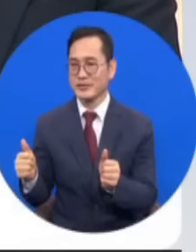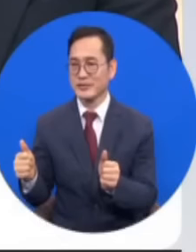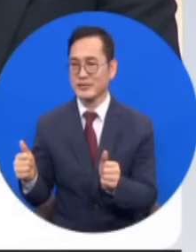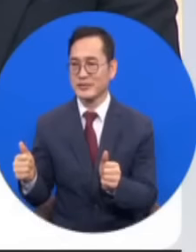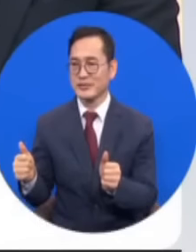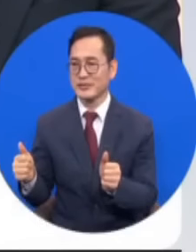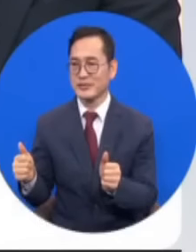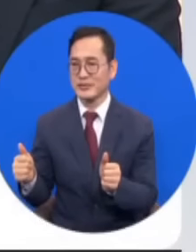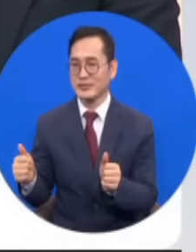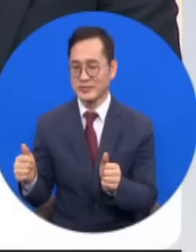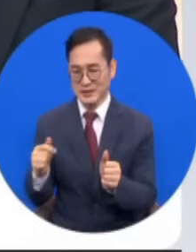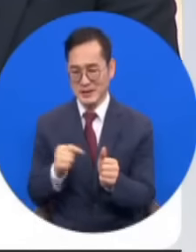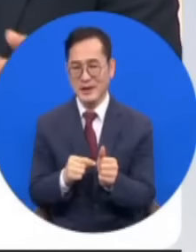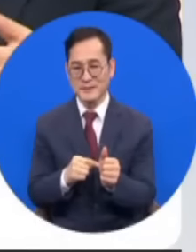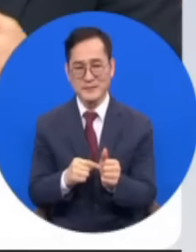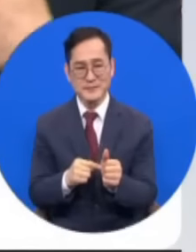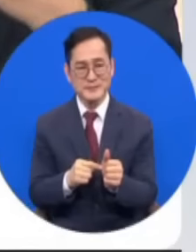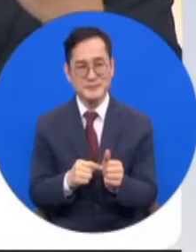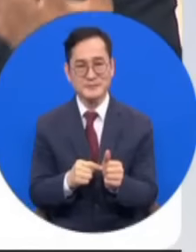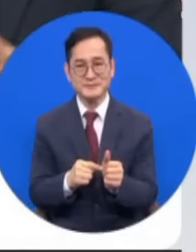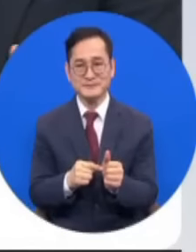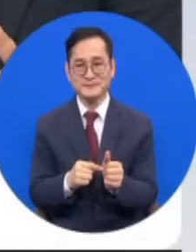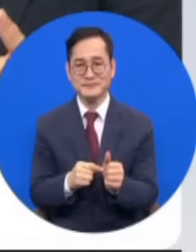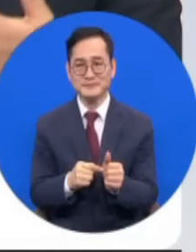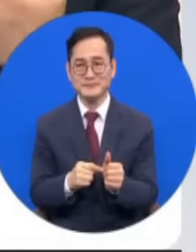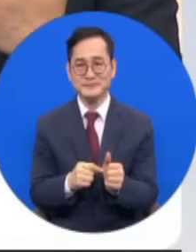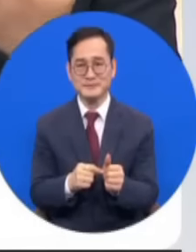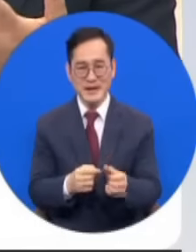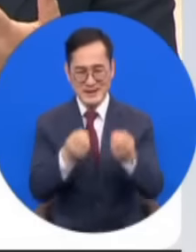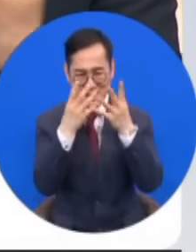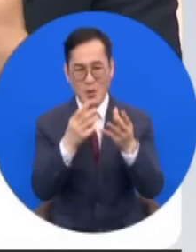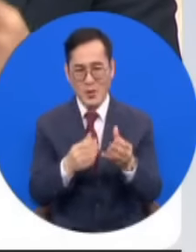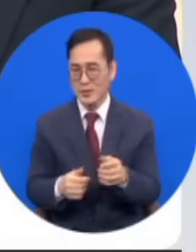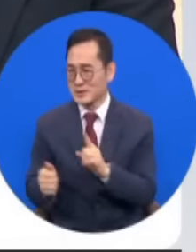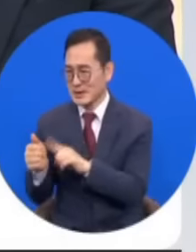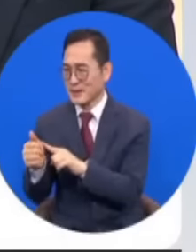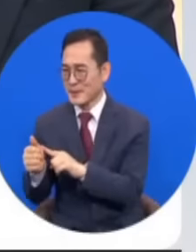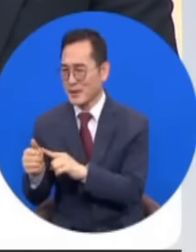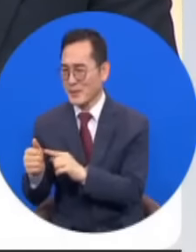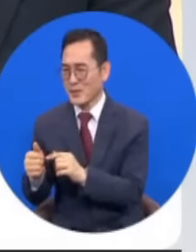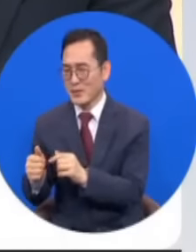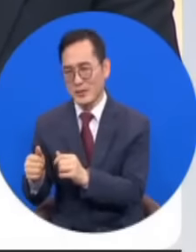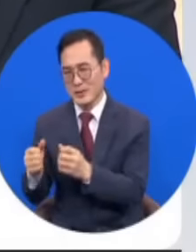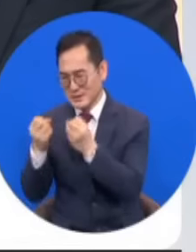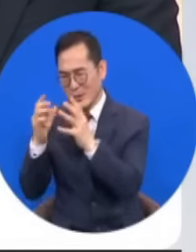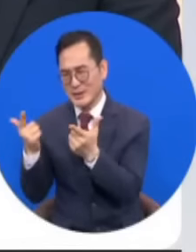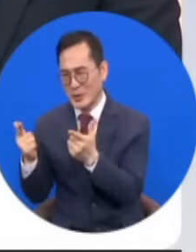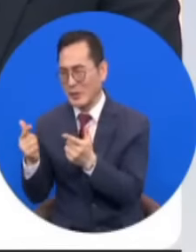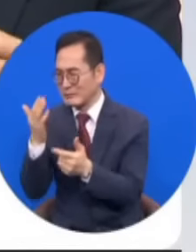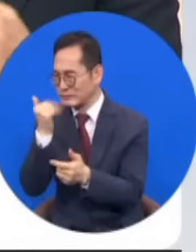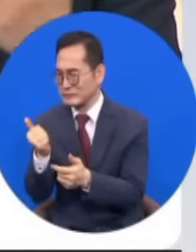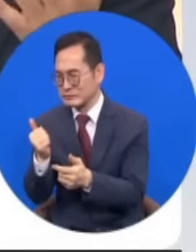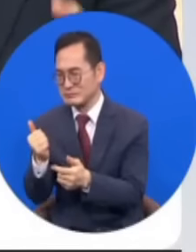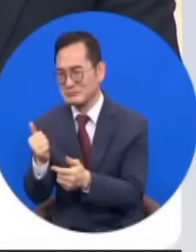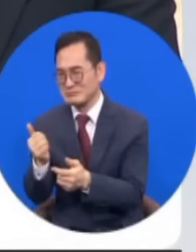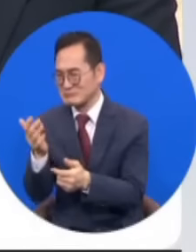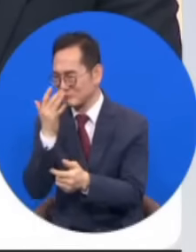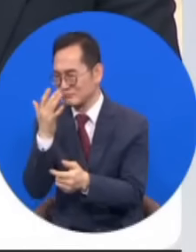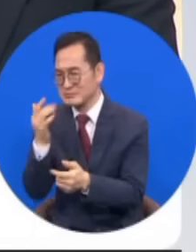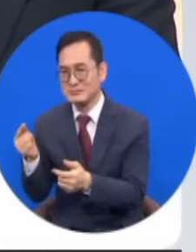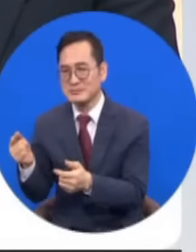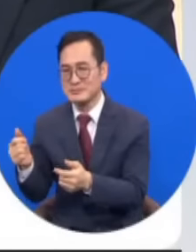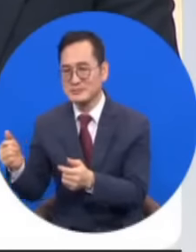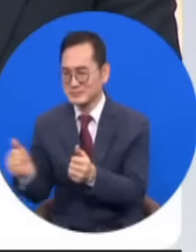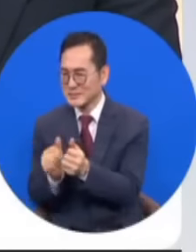현재로서 약간 보완재 성격이 있거든요 그리고 직립보행을 할 수 있는 위치에 있냐 아니냐가 되게 중요한 차인 거 같아요 그래서 앞에서 우리